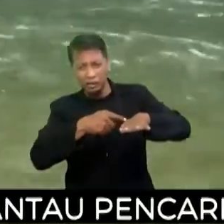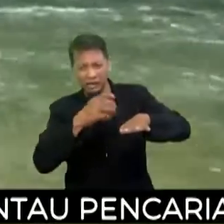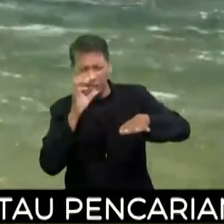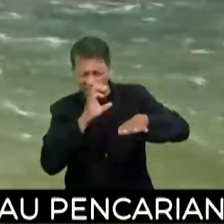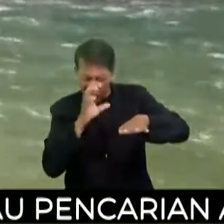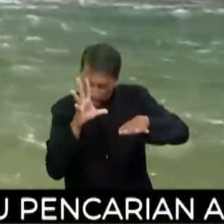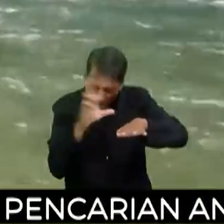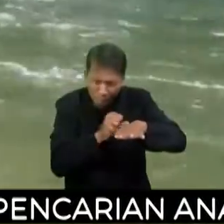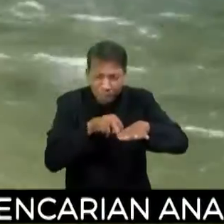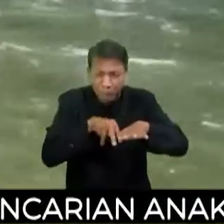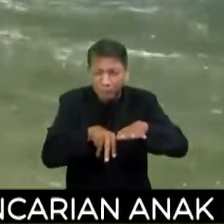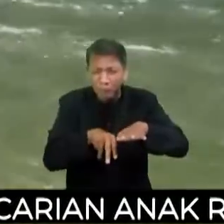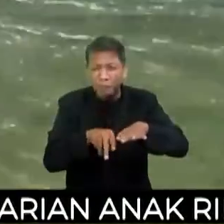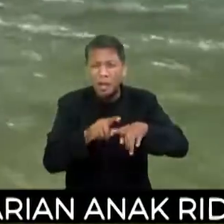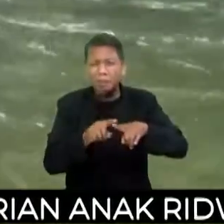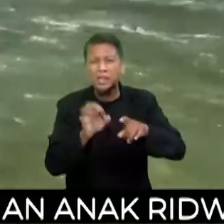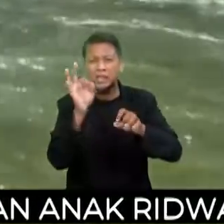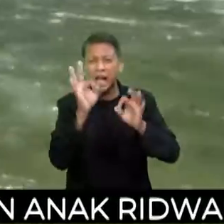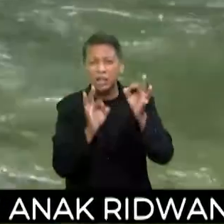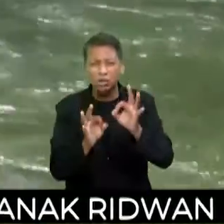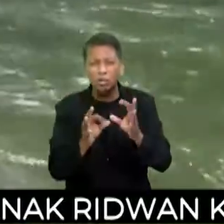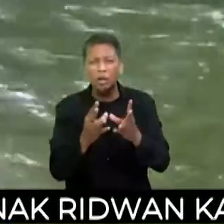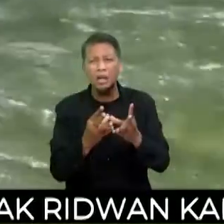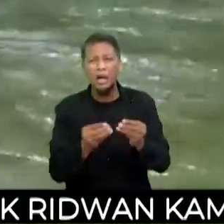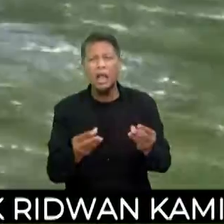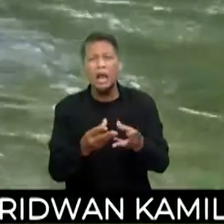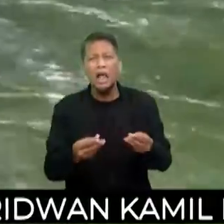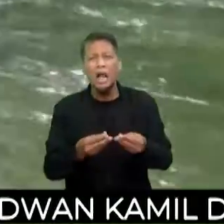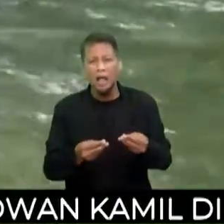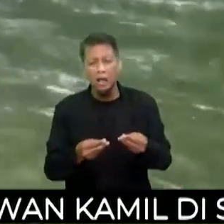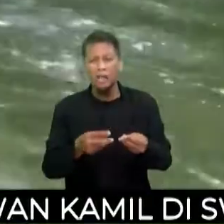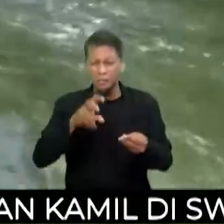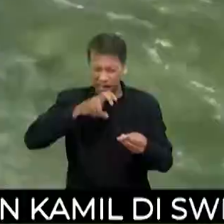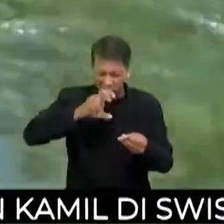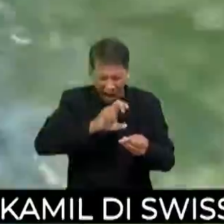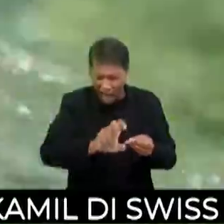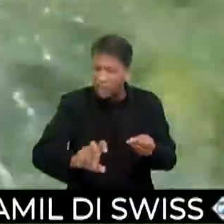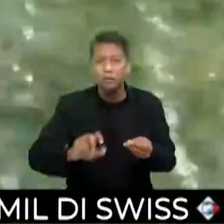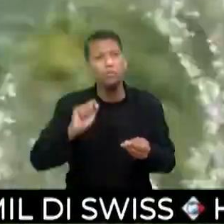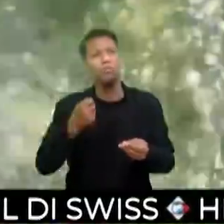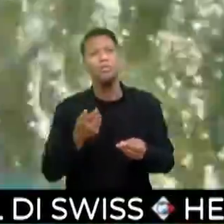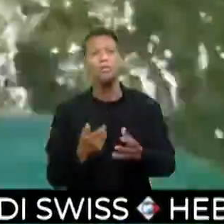semi. Dari Bandung, Jawa Barat, Ervan David, iNews melaporkan.